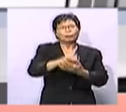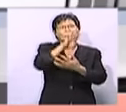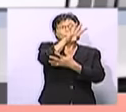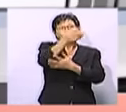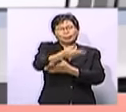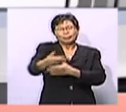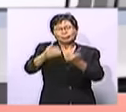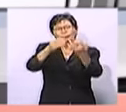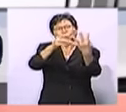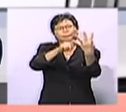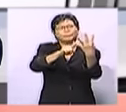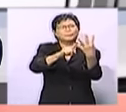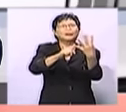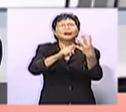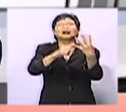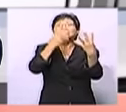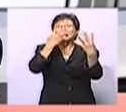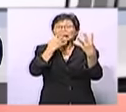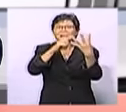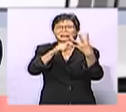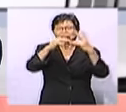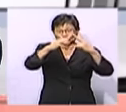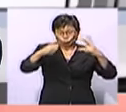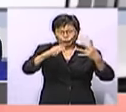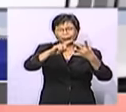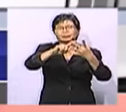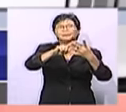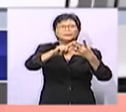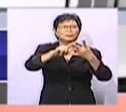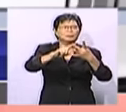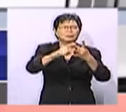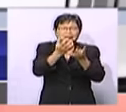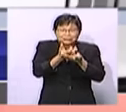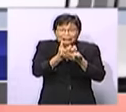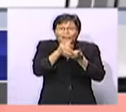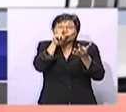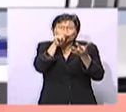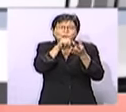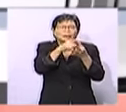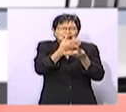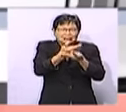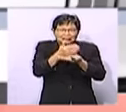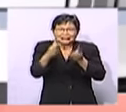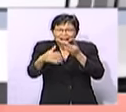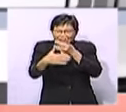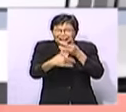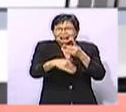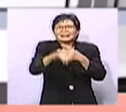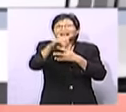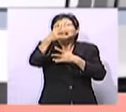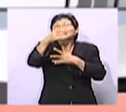produk tumpuan adalah buah nangka, durian musang king, sarang burung walet dan ikan hiasan.